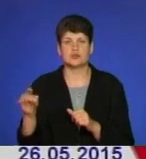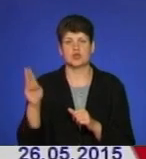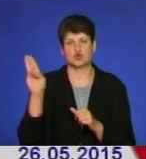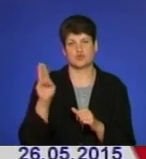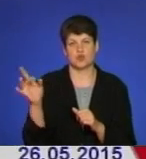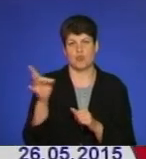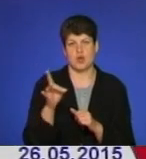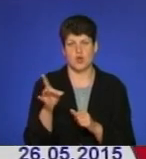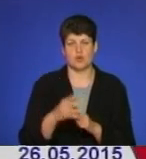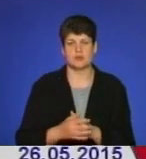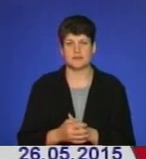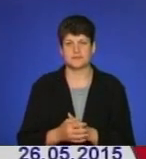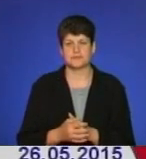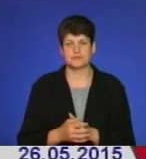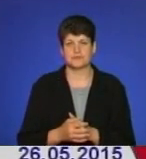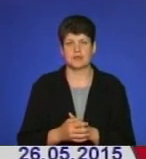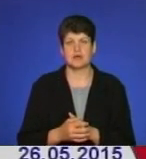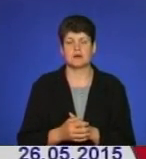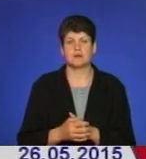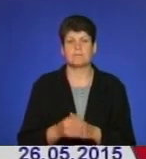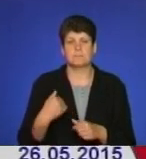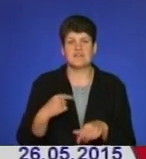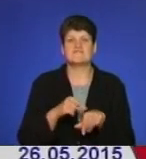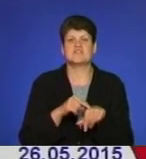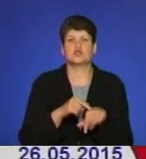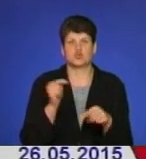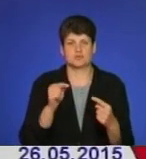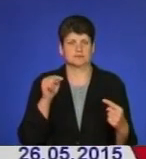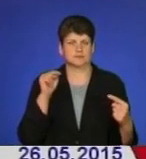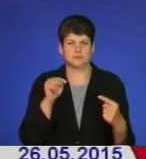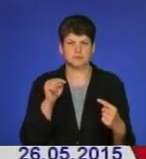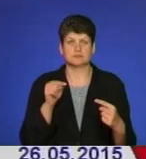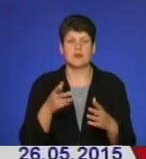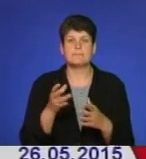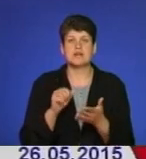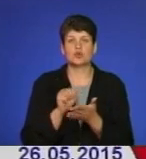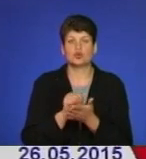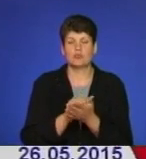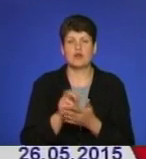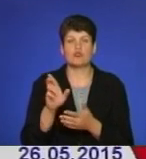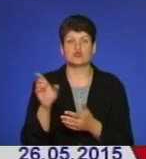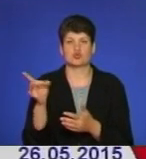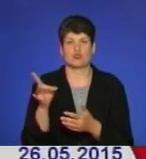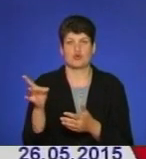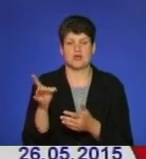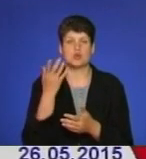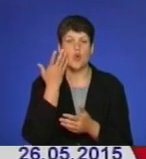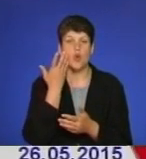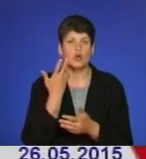Шумському районах. Супротив, скажімо так, ми відчули при документуванні одного з кар'єрів Бучацького району,